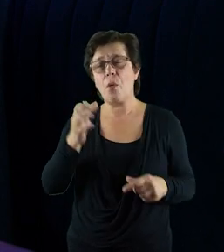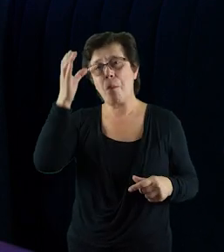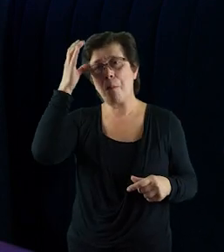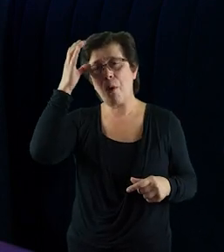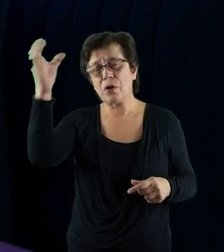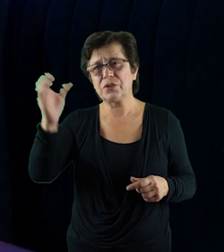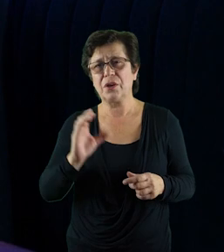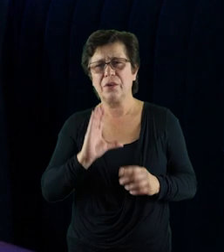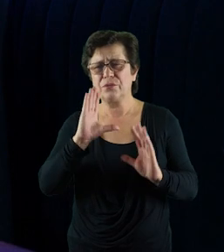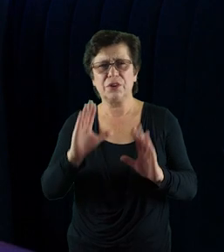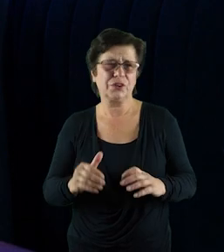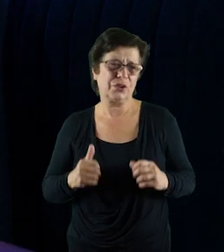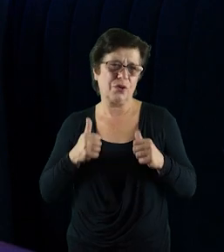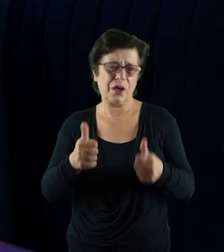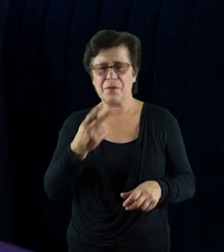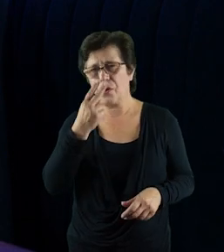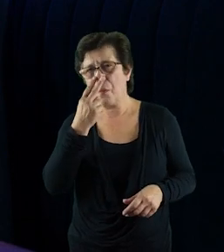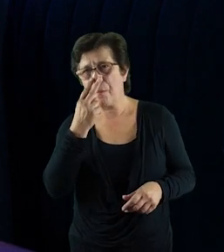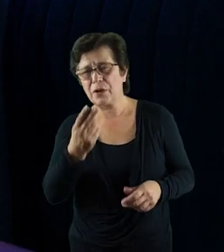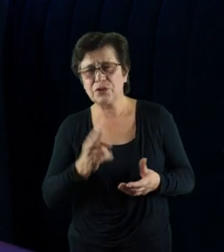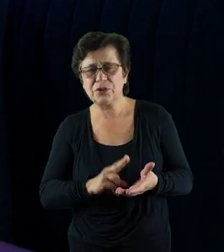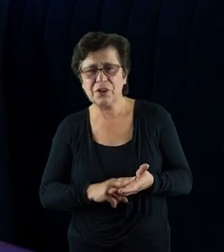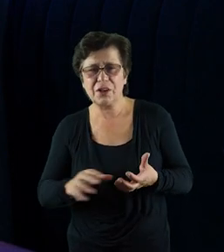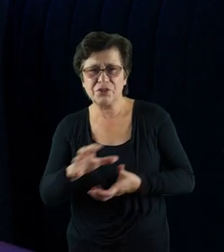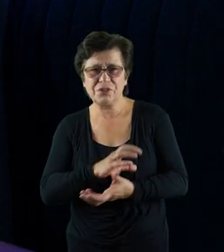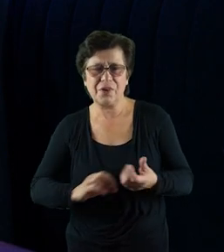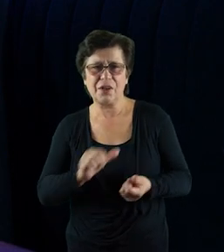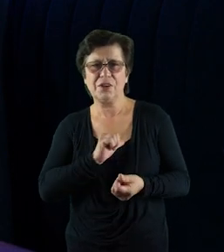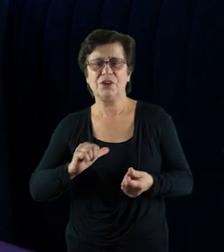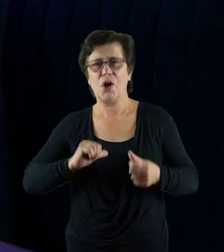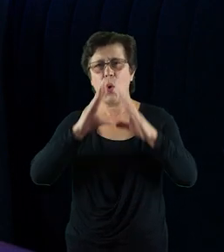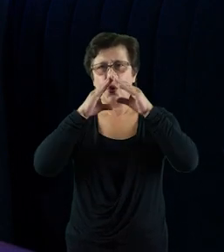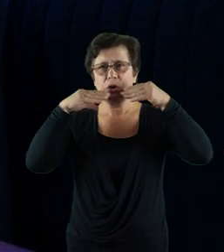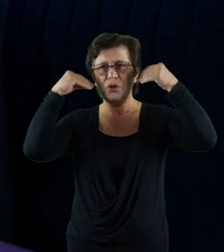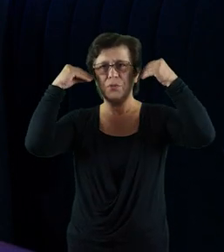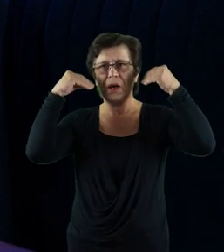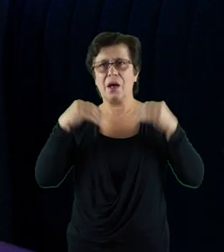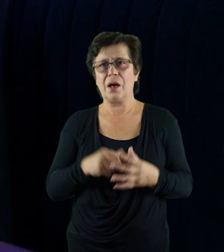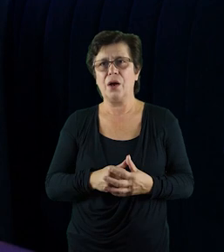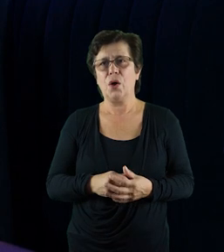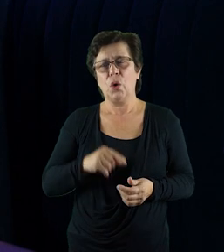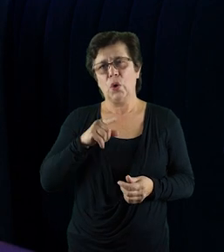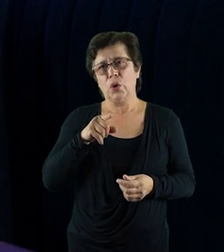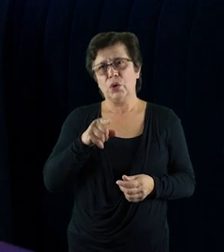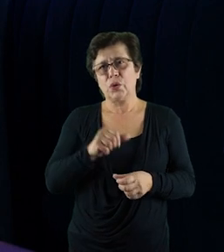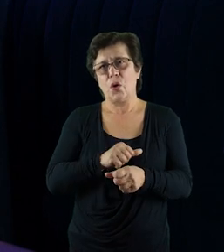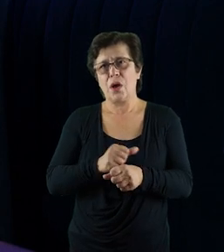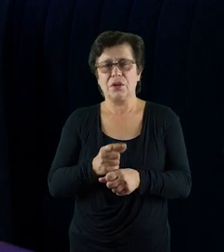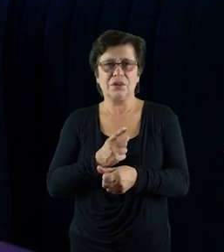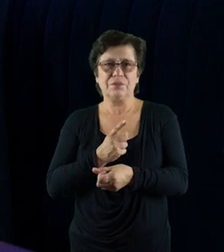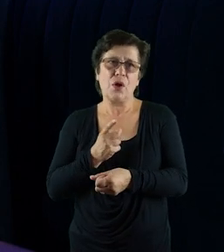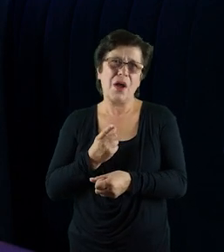jakie tysiąclecie, patrzysz na świat i uśmiechasz się. To jest ironia. Nie można patrzeć